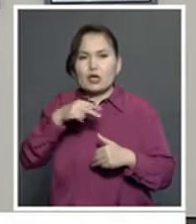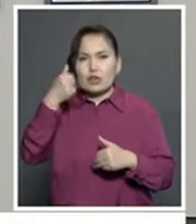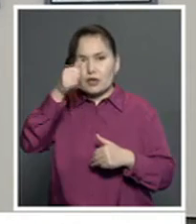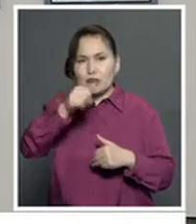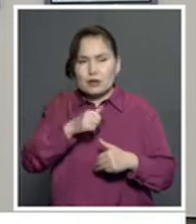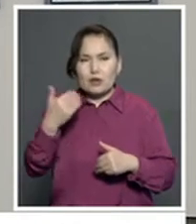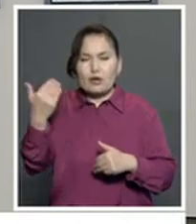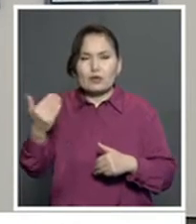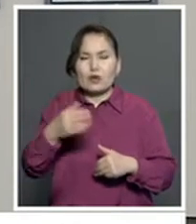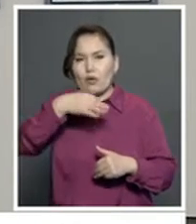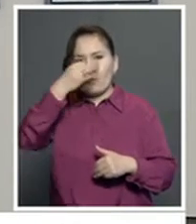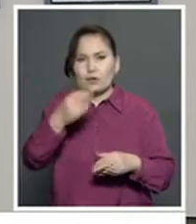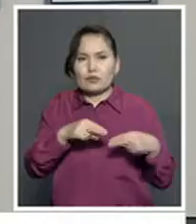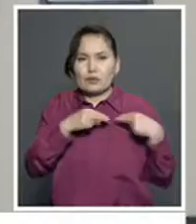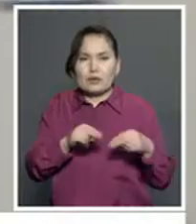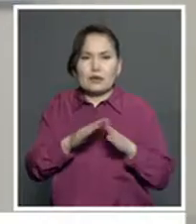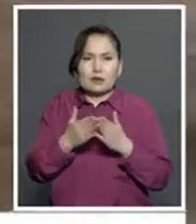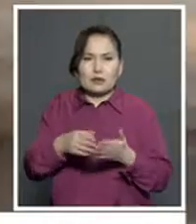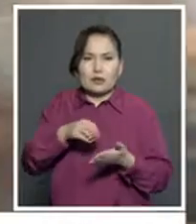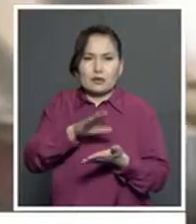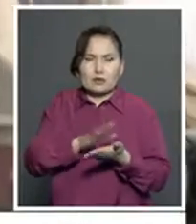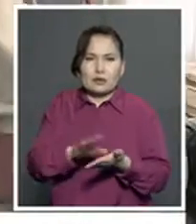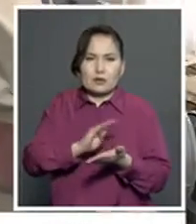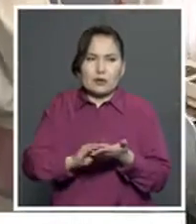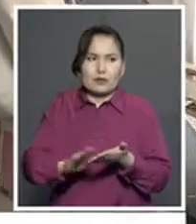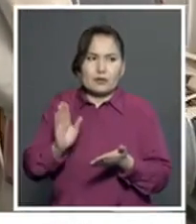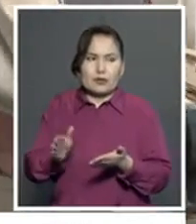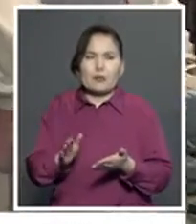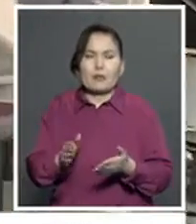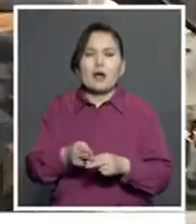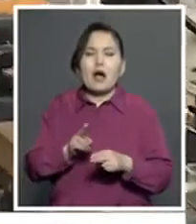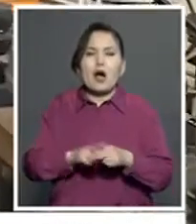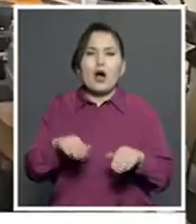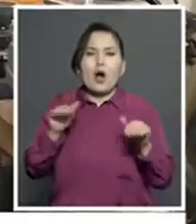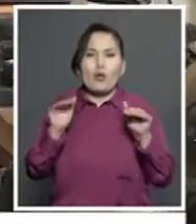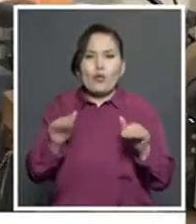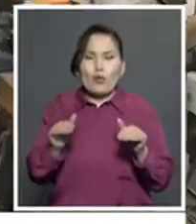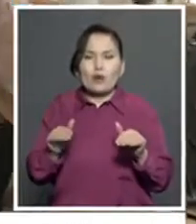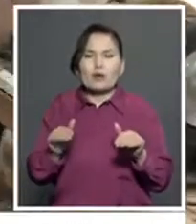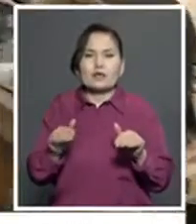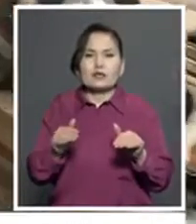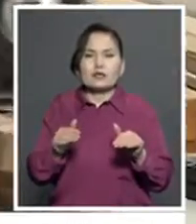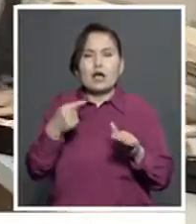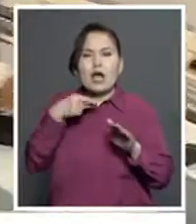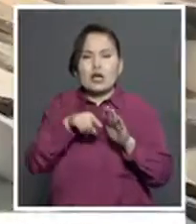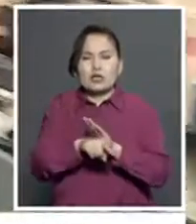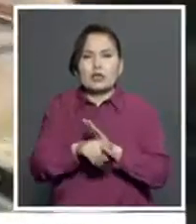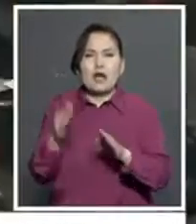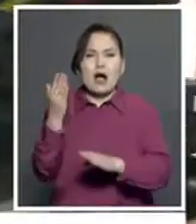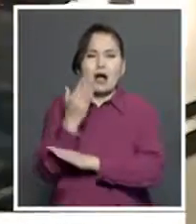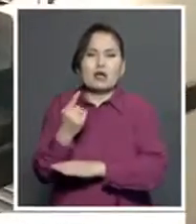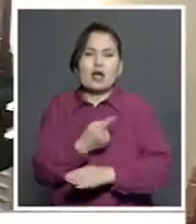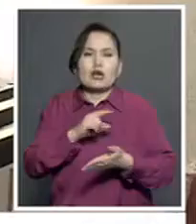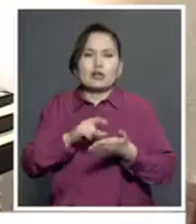өзінің еңбек өтілі болып шығады. Ол дұрыс нәрсе. Дәл қазір біз колледждағы ағаш шеберханасында тұрмыз. Мына құрылғылардың көмегімен